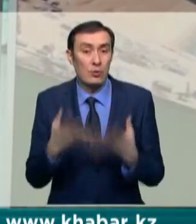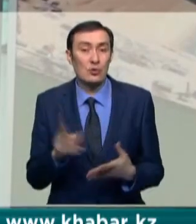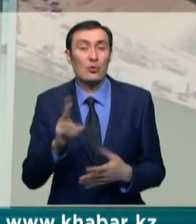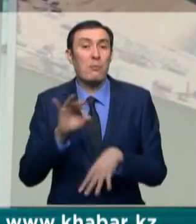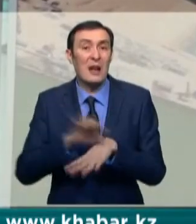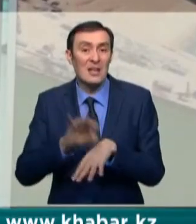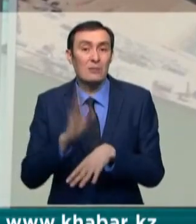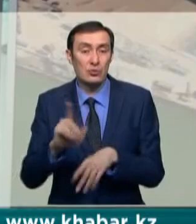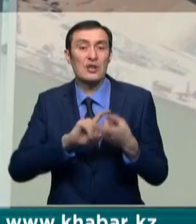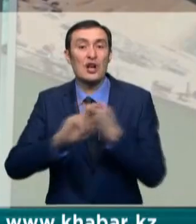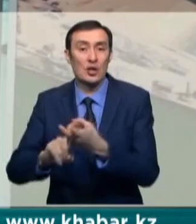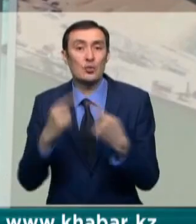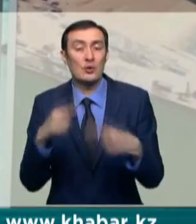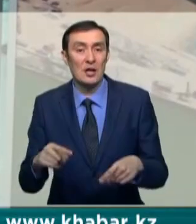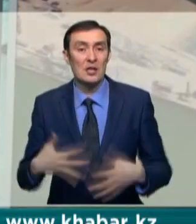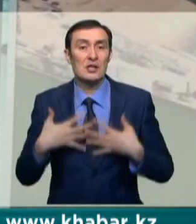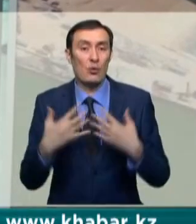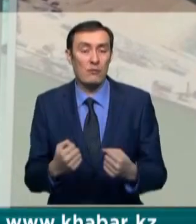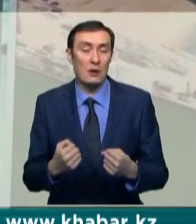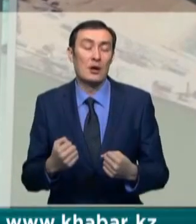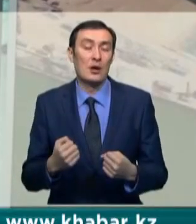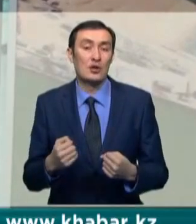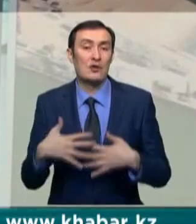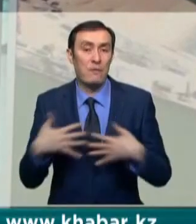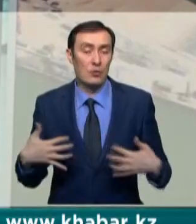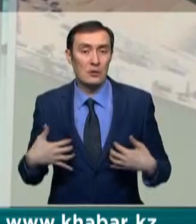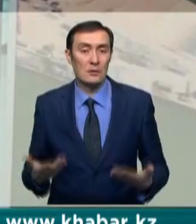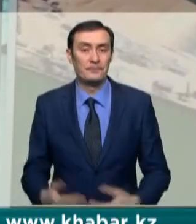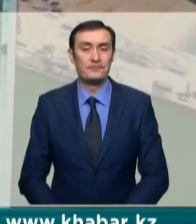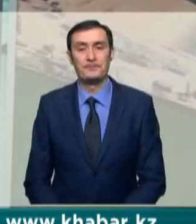просто больные будут заражать более другое поколение здоровых тюленей.